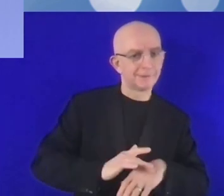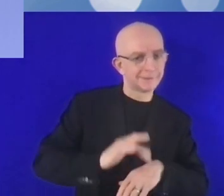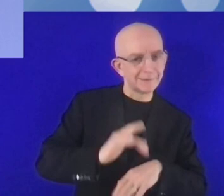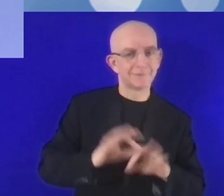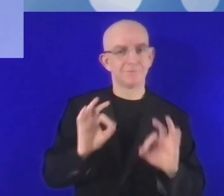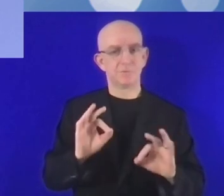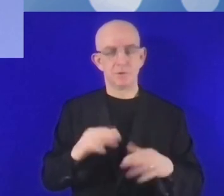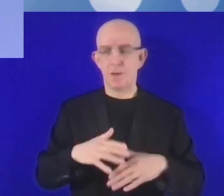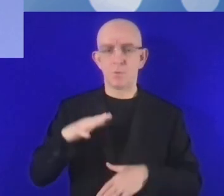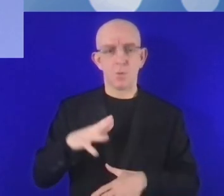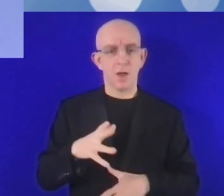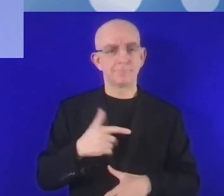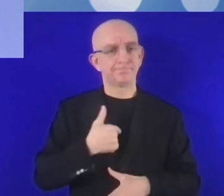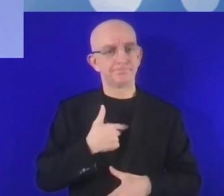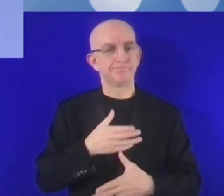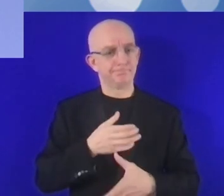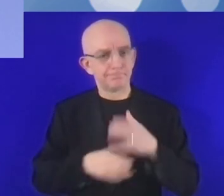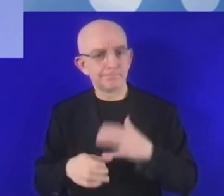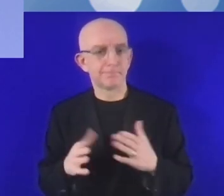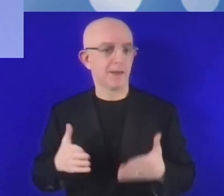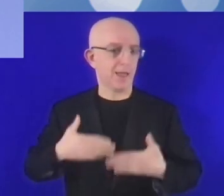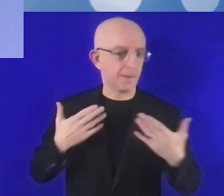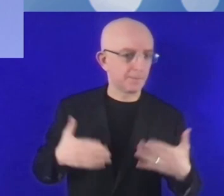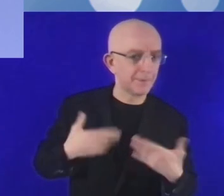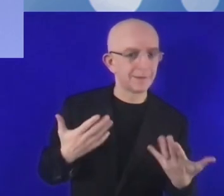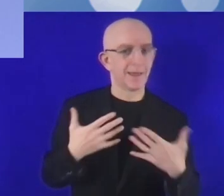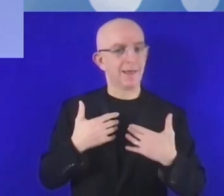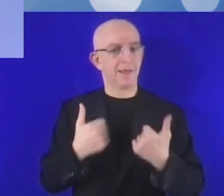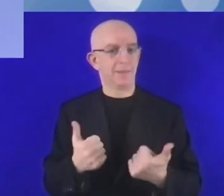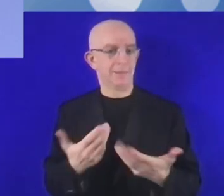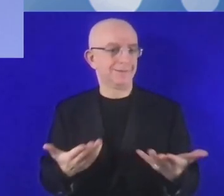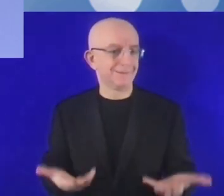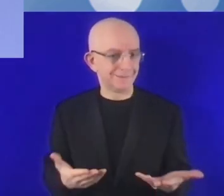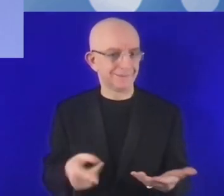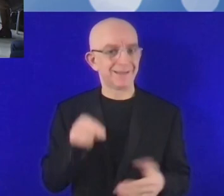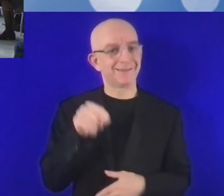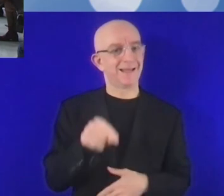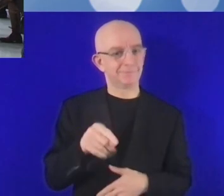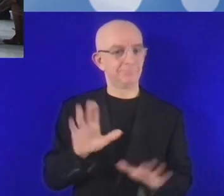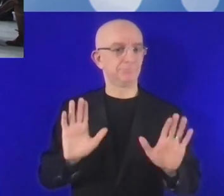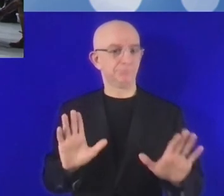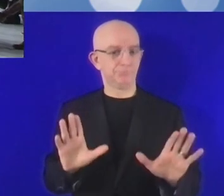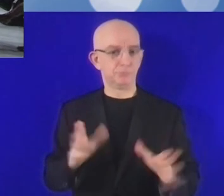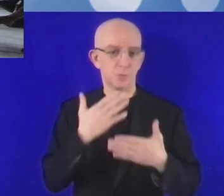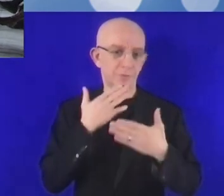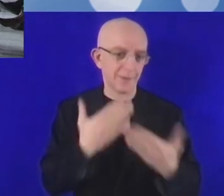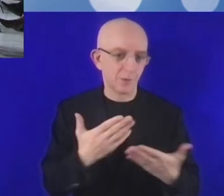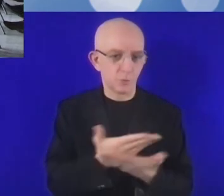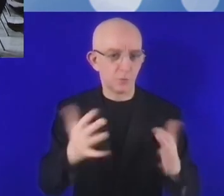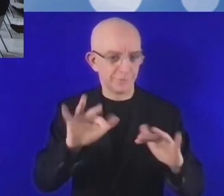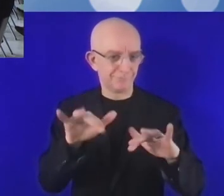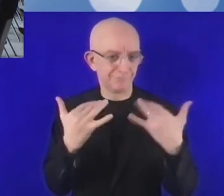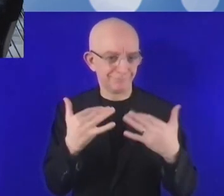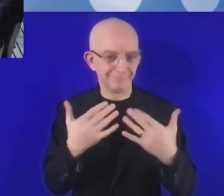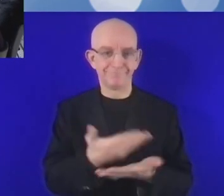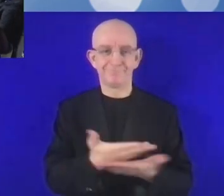可能这是我们的目的。非常感谢大家的关注，谢谢，谢谢波兰，谢谢卡特维茨，这是我的